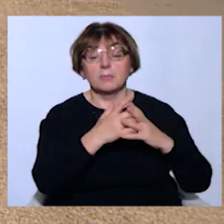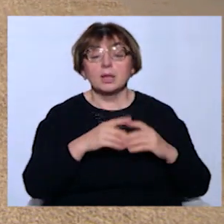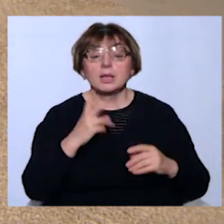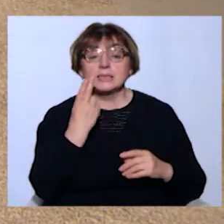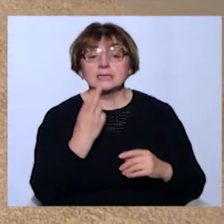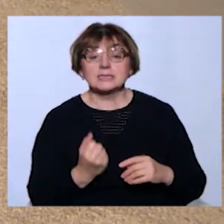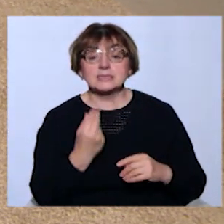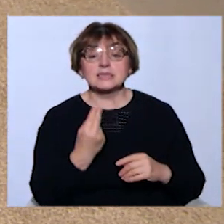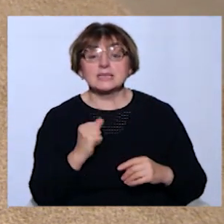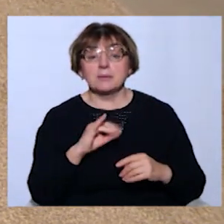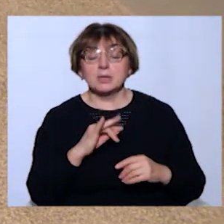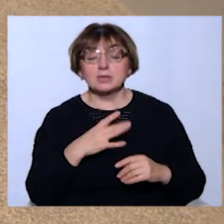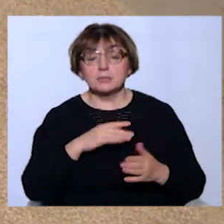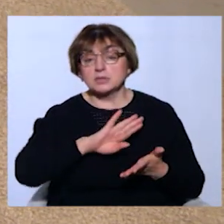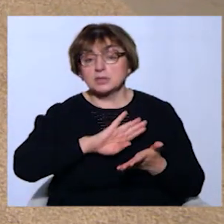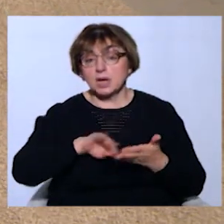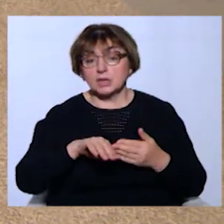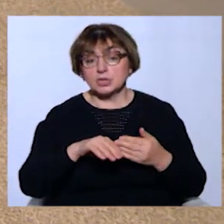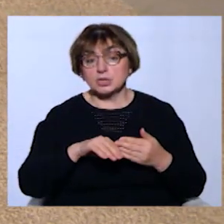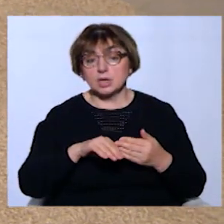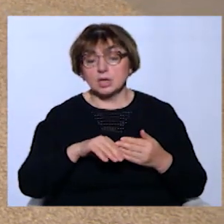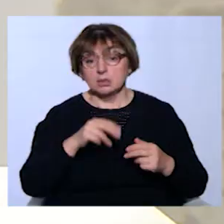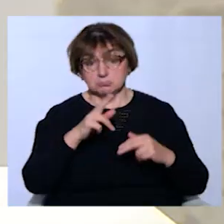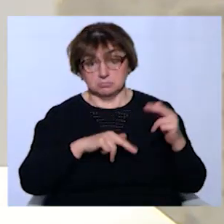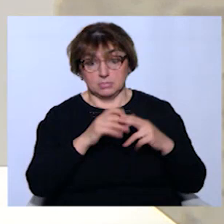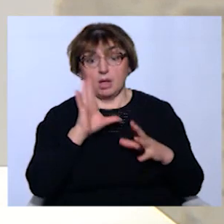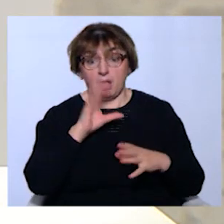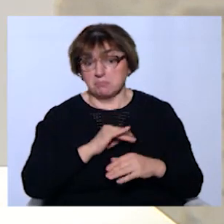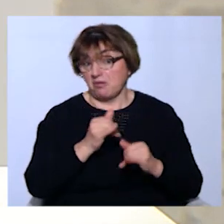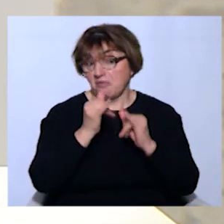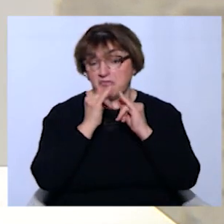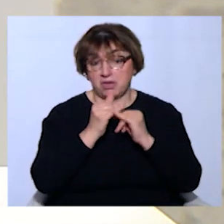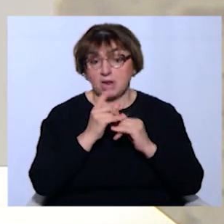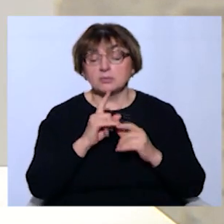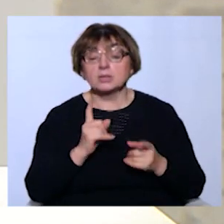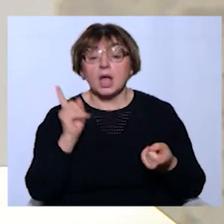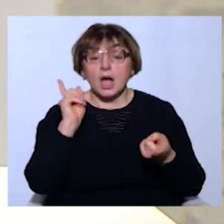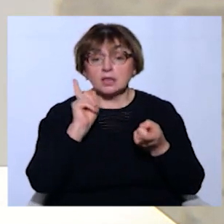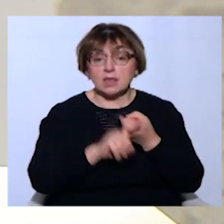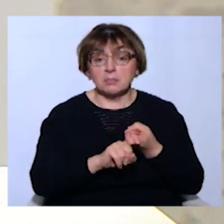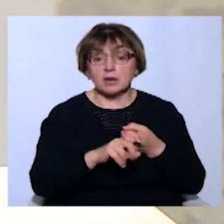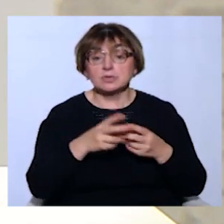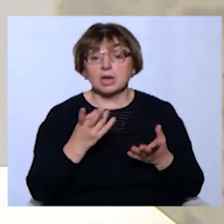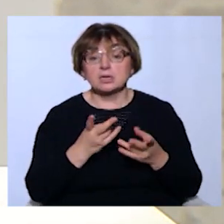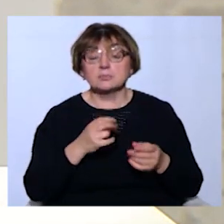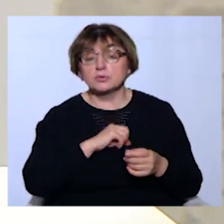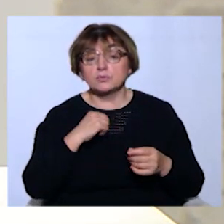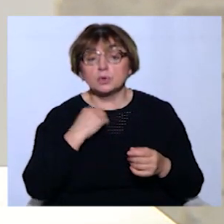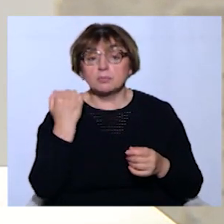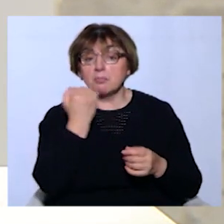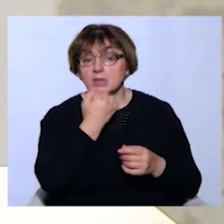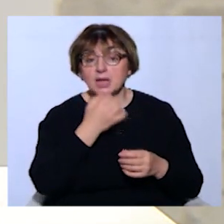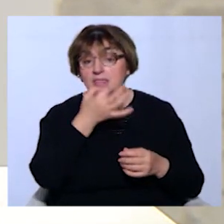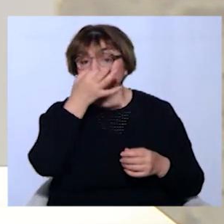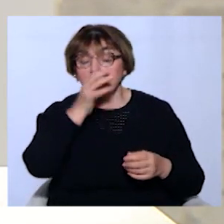და რომლის გარშე წარმოუდგენელია საერთოდ მშენებლობა, რადგან ის არის დამაკავშირებელი, შემაკავშირებელი მასალა,